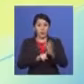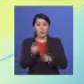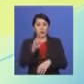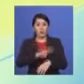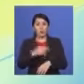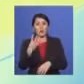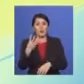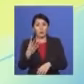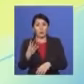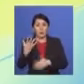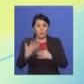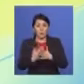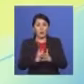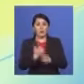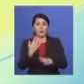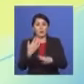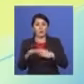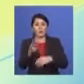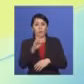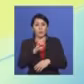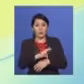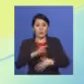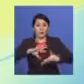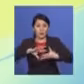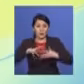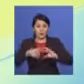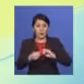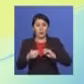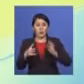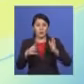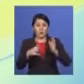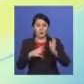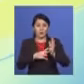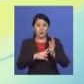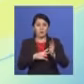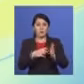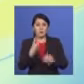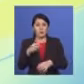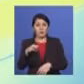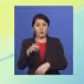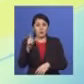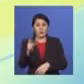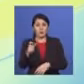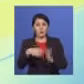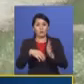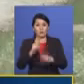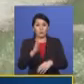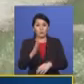4-еуі осы күнге дейін сәтті аяқталса, қалғаны жұмыс барысында. Нәтижесінде 73 мың адамның жағдайы